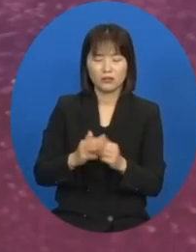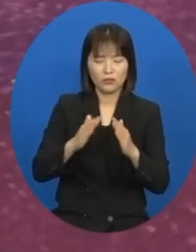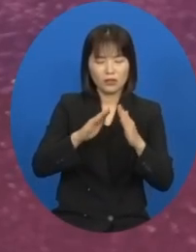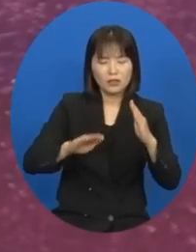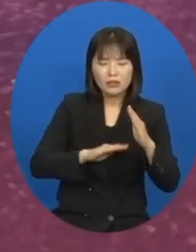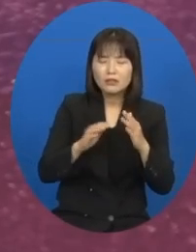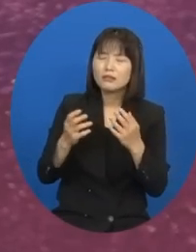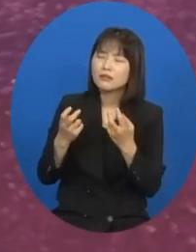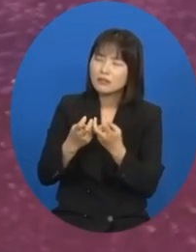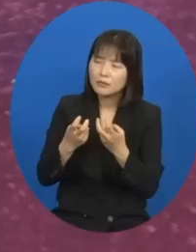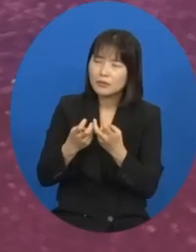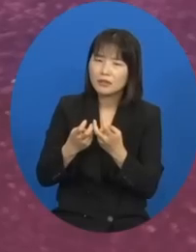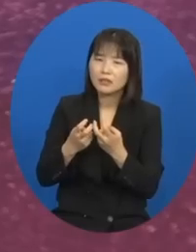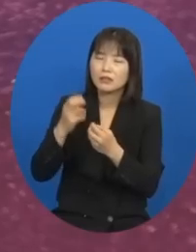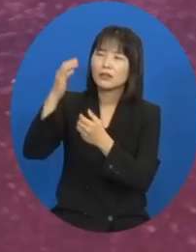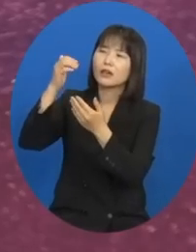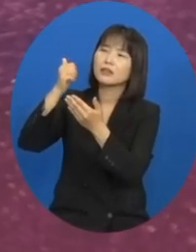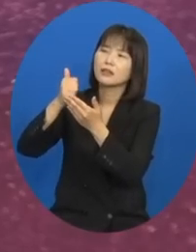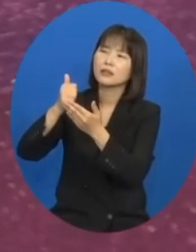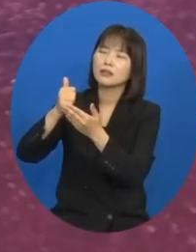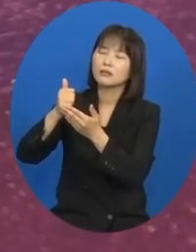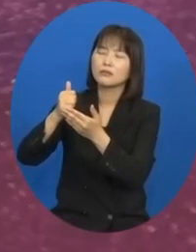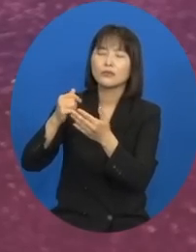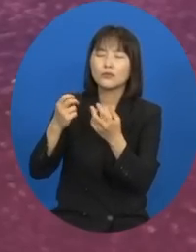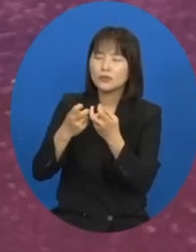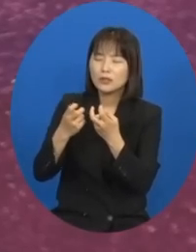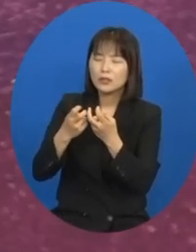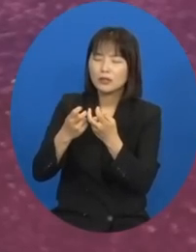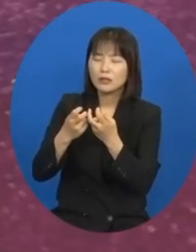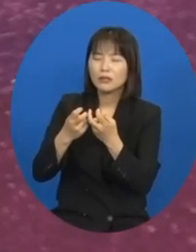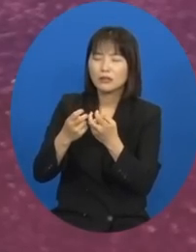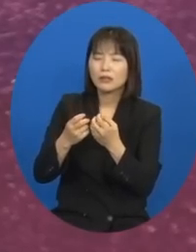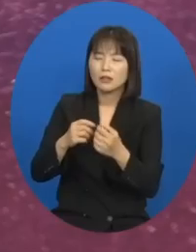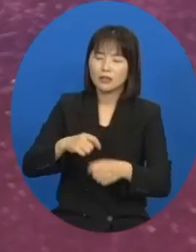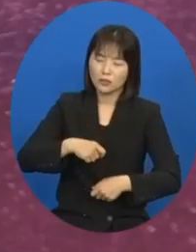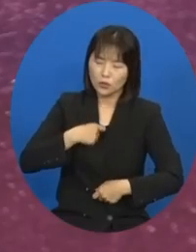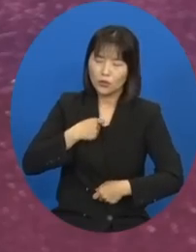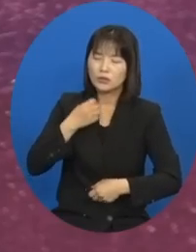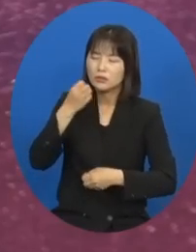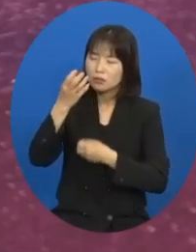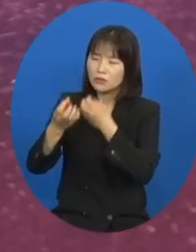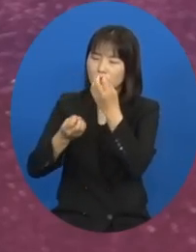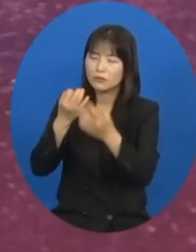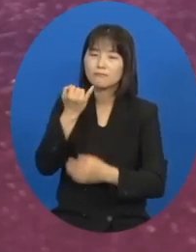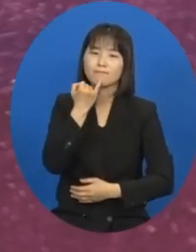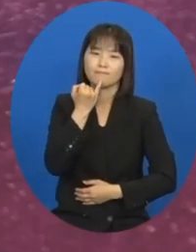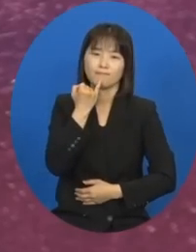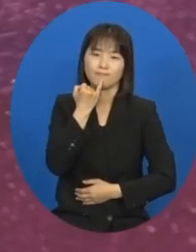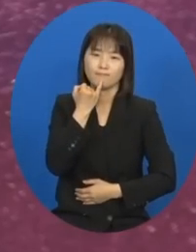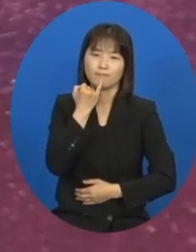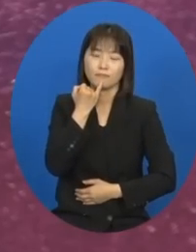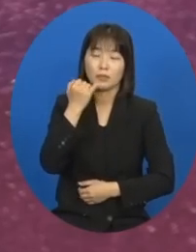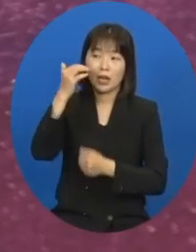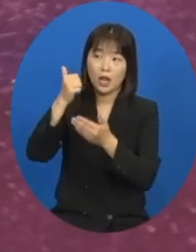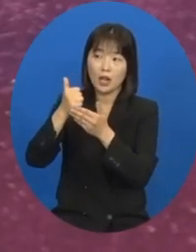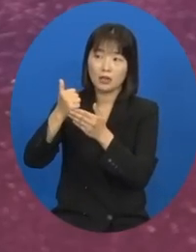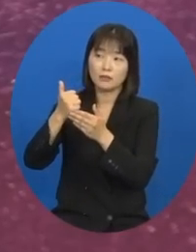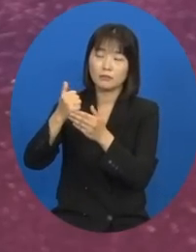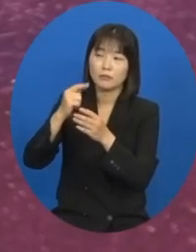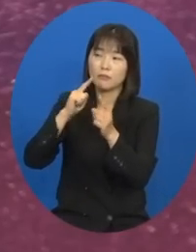어떻게 합니까 하나님이 우리 회사 어떻게 해요 괜찮아요 정직하게 말씀하세요 그리고 하나님의 말씀하시는 것이 있다면